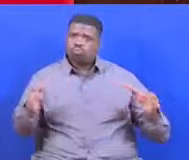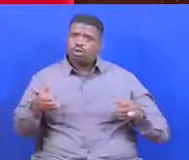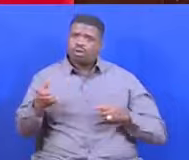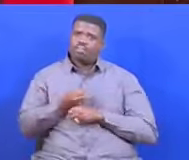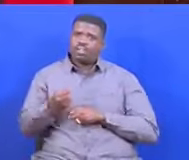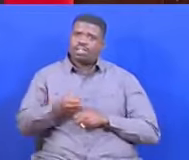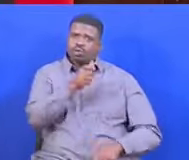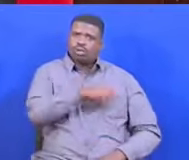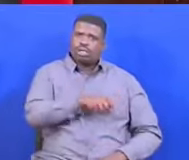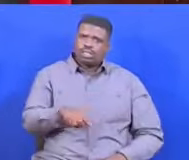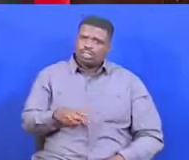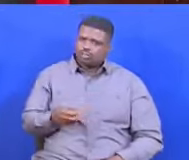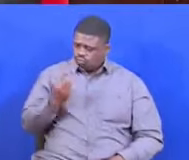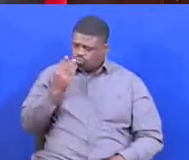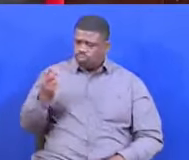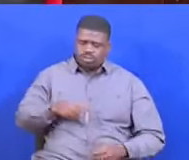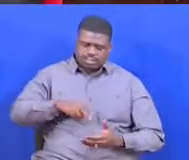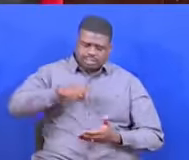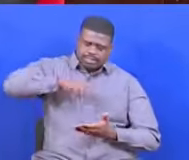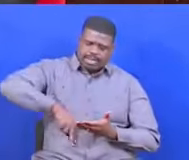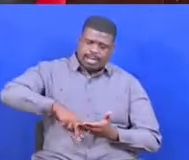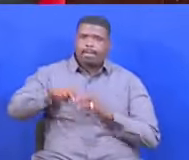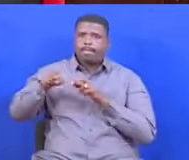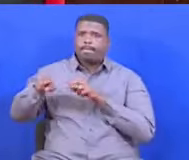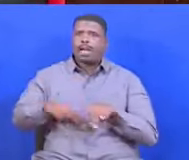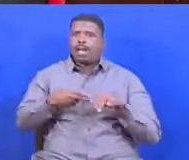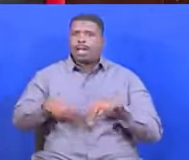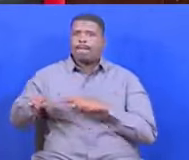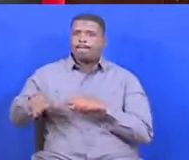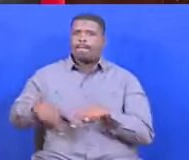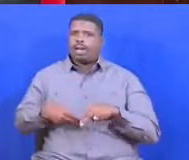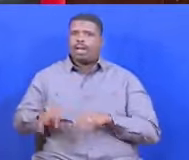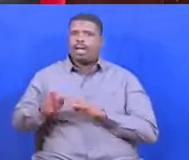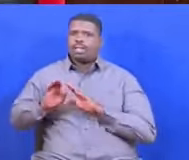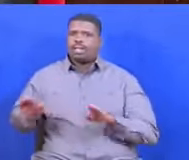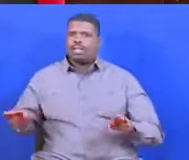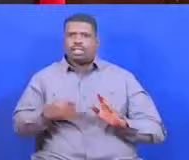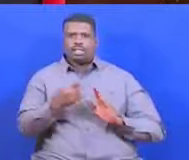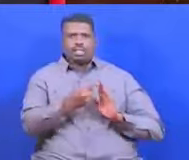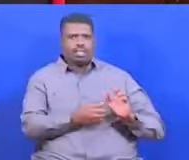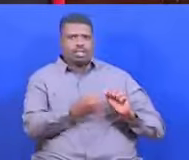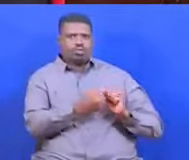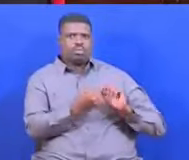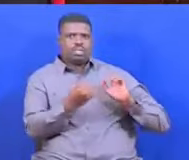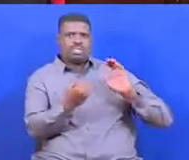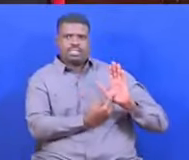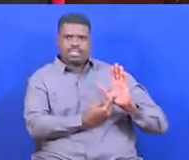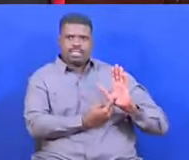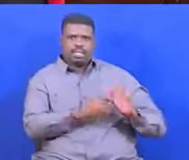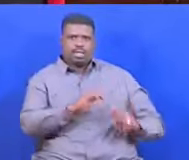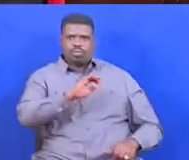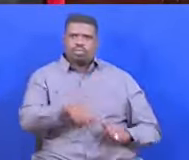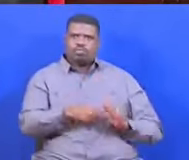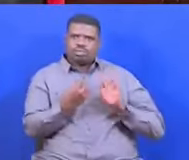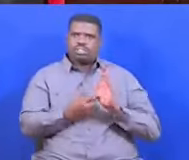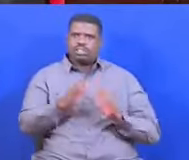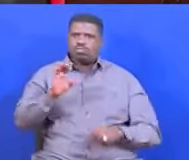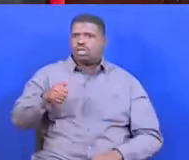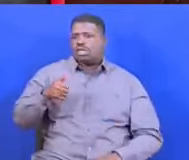walikuja kushuhudia. Tumesaini mikataba tarehe 16 mwezi wa 6 mwaka